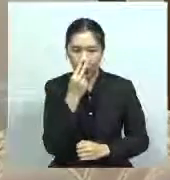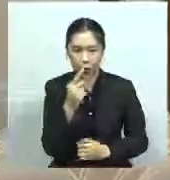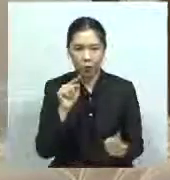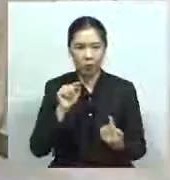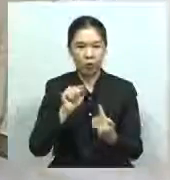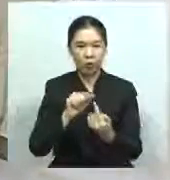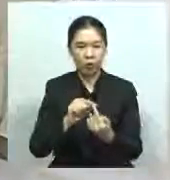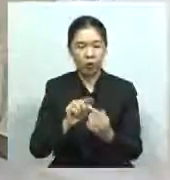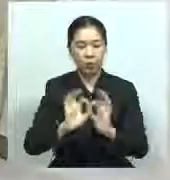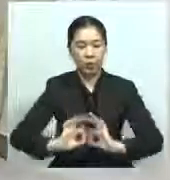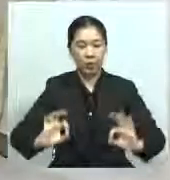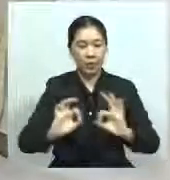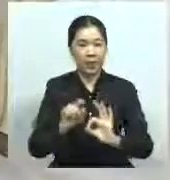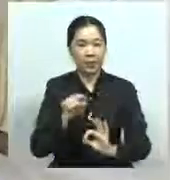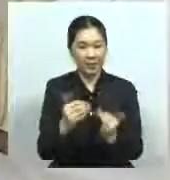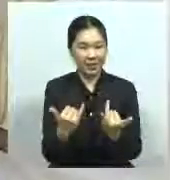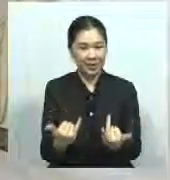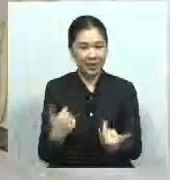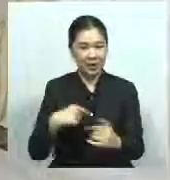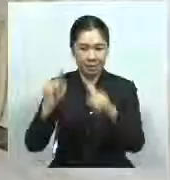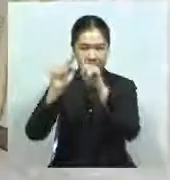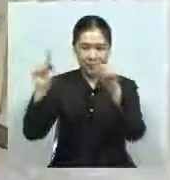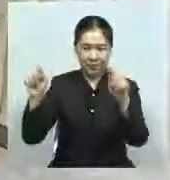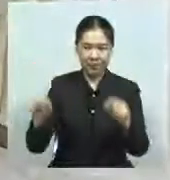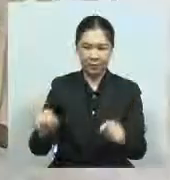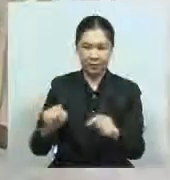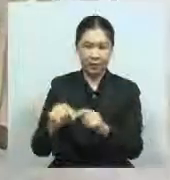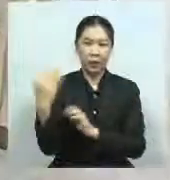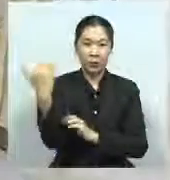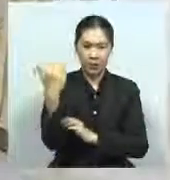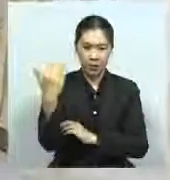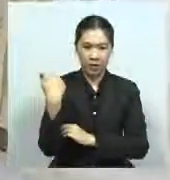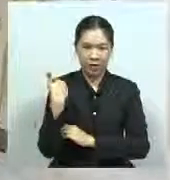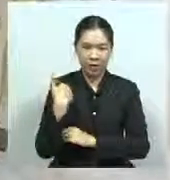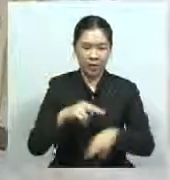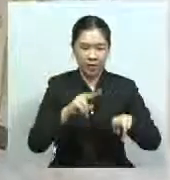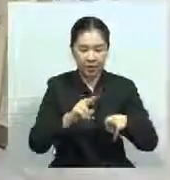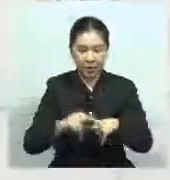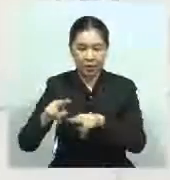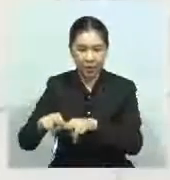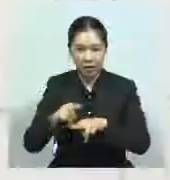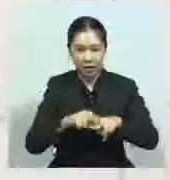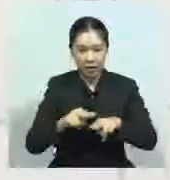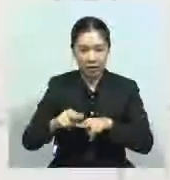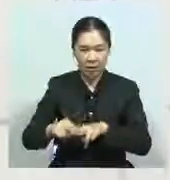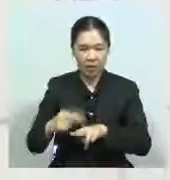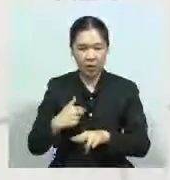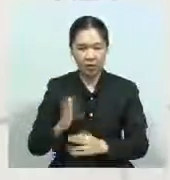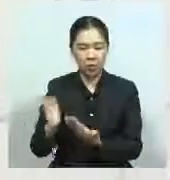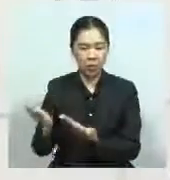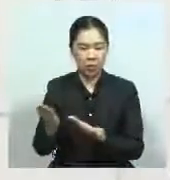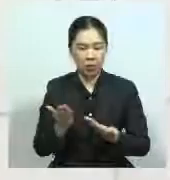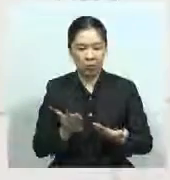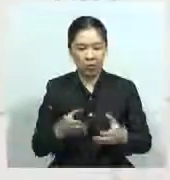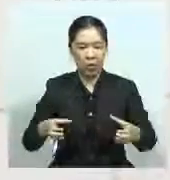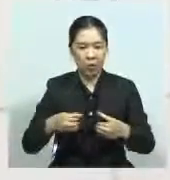ราชพิธีครั้งนี้ผ่านจอมอนิเตอร์ที่มีการติดตั้งไว้และมีการจัดตั้งโต๊ะเก้าอี้เพื่อให้แขกของรัฐบาลซึ่งเป็นพรร